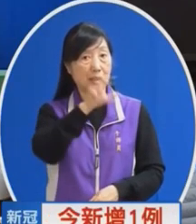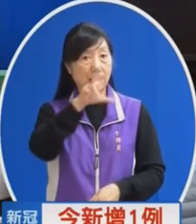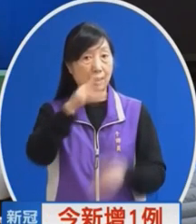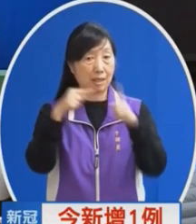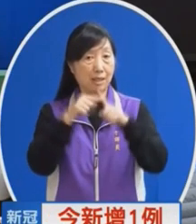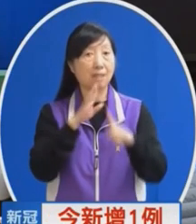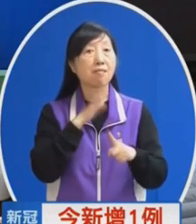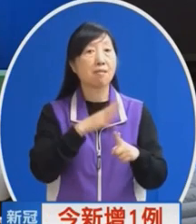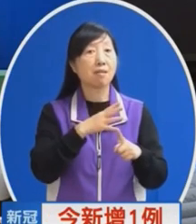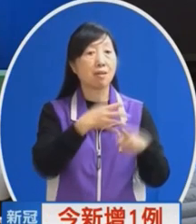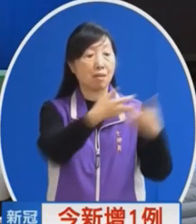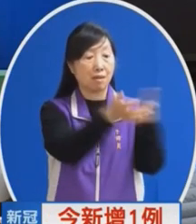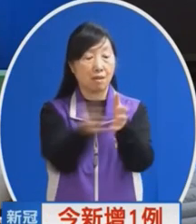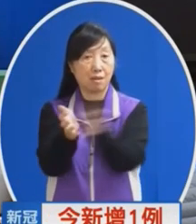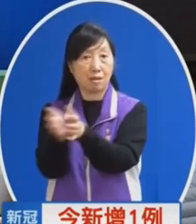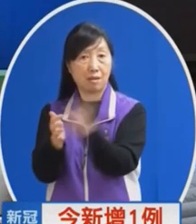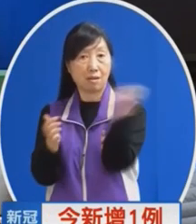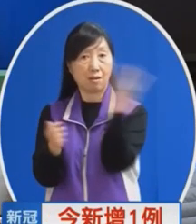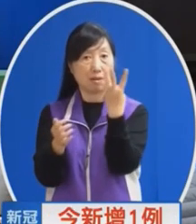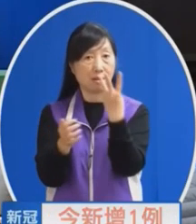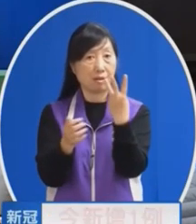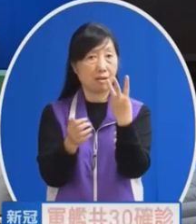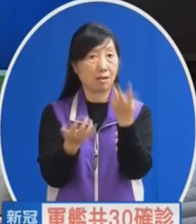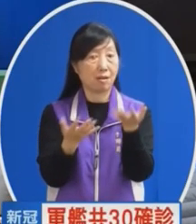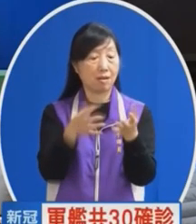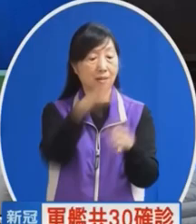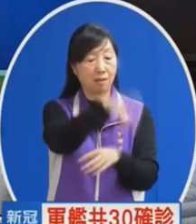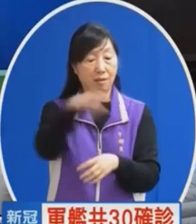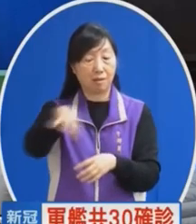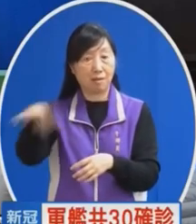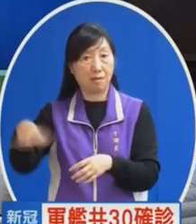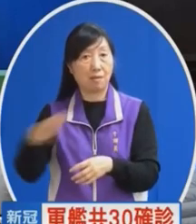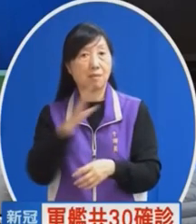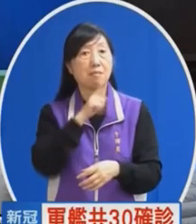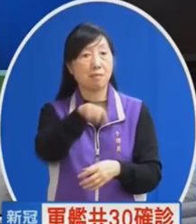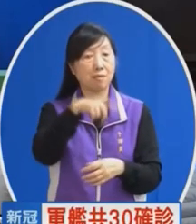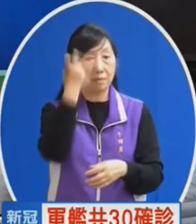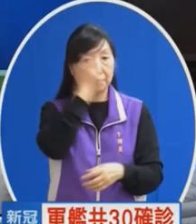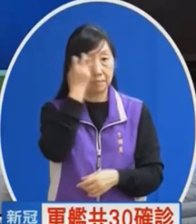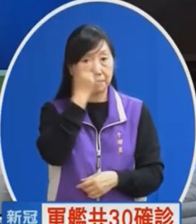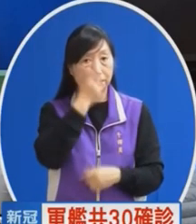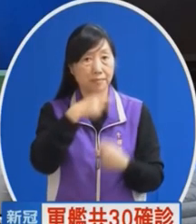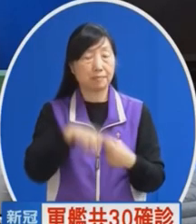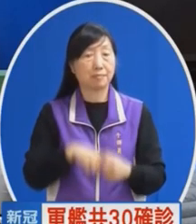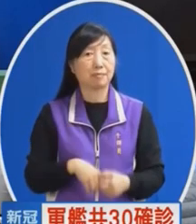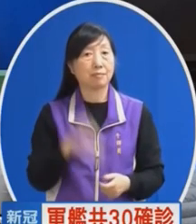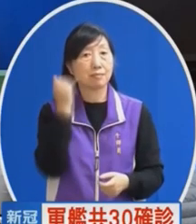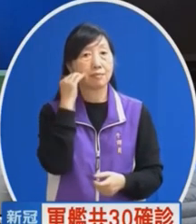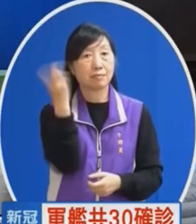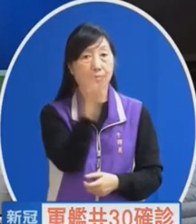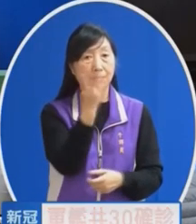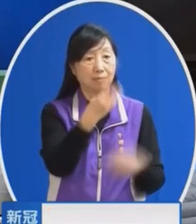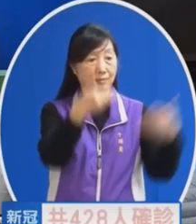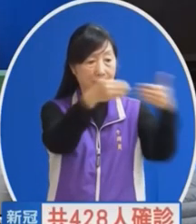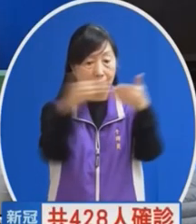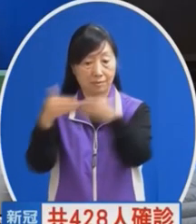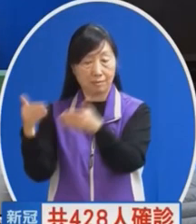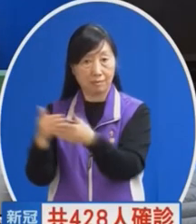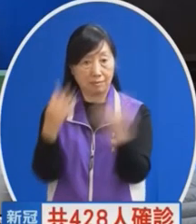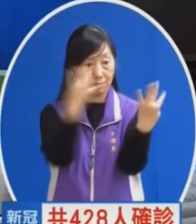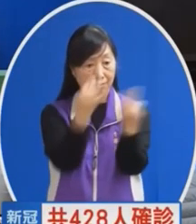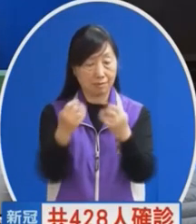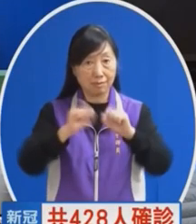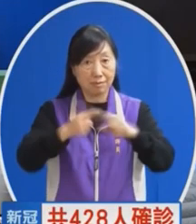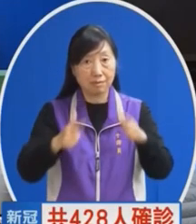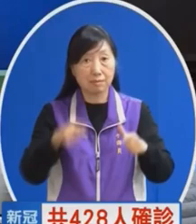送三家富浩实验室跟这个中研院这边来做检验，那如果最后三家的数字都不一样的话，我们会怎